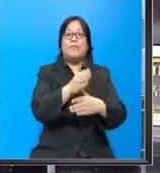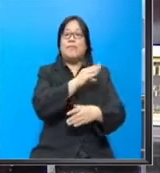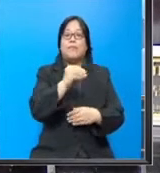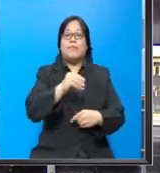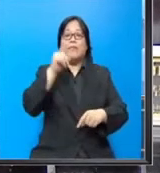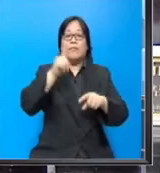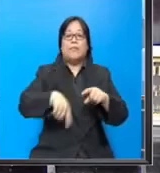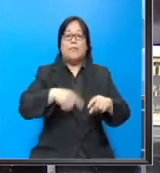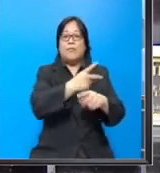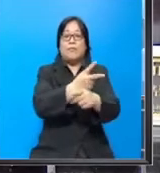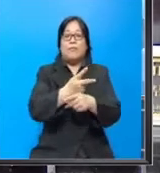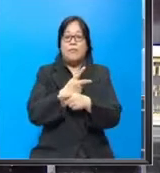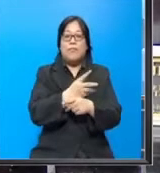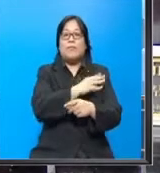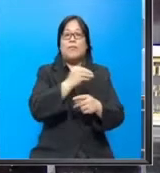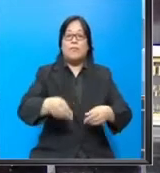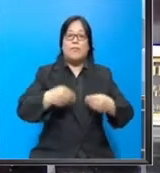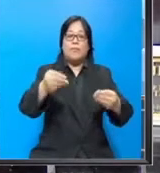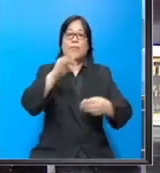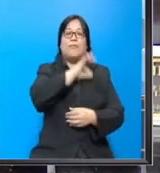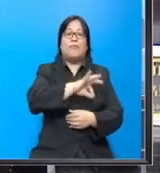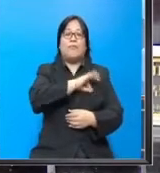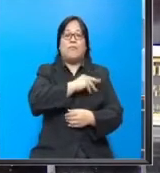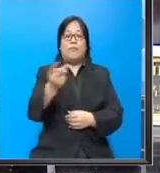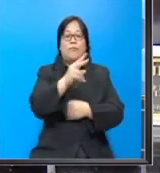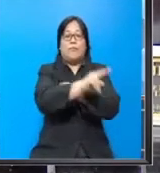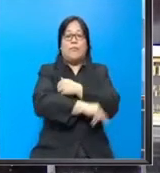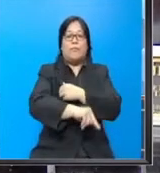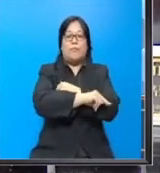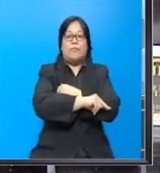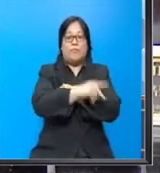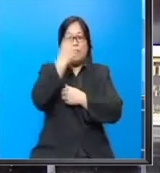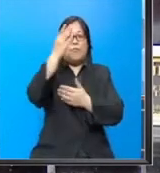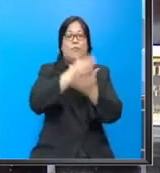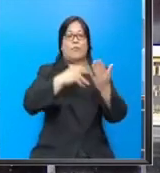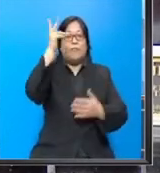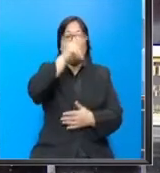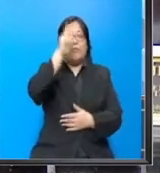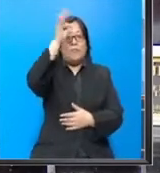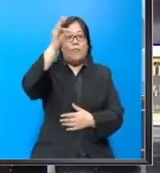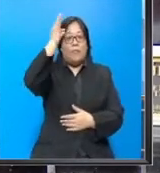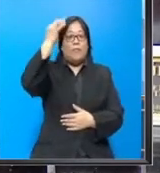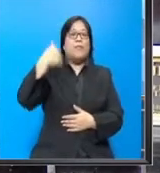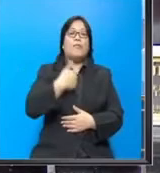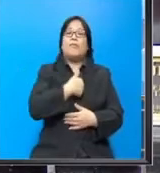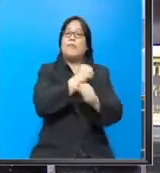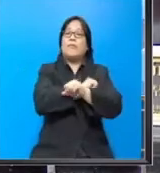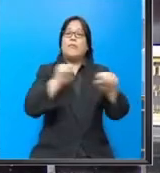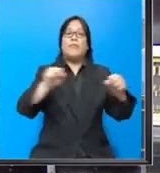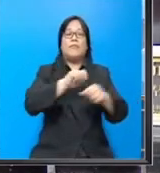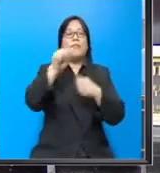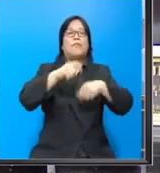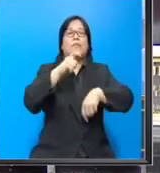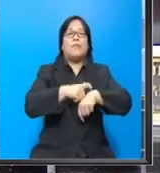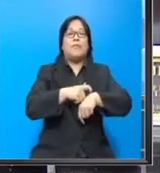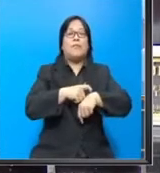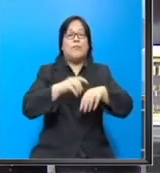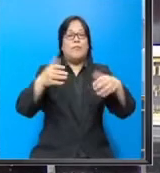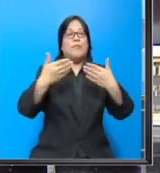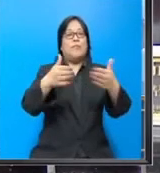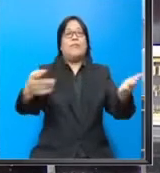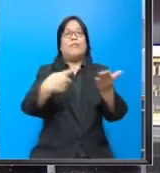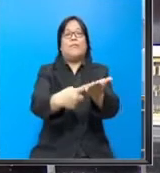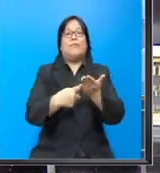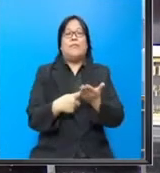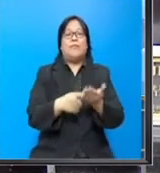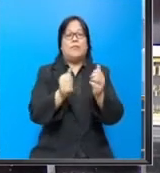dan tidak dapat dipelihara dan demi manfaat kepada ke Doi bagi pihak tajam persetuan kami sedia kepada Bilal masuk untuk mengadakan